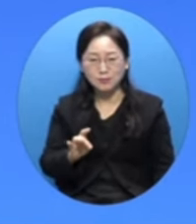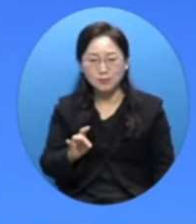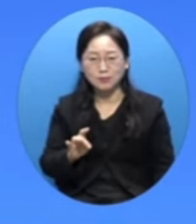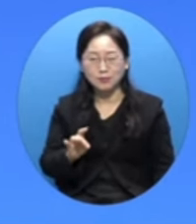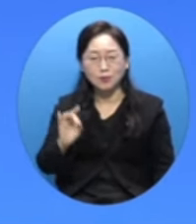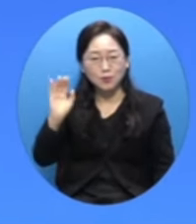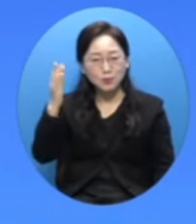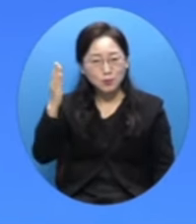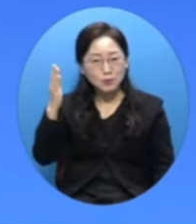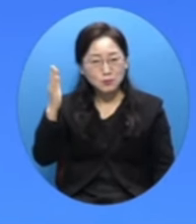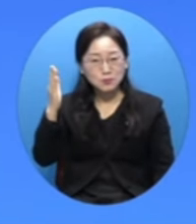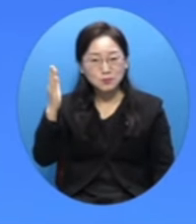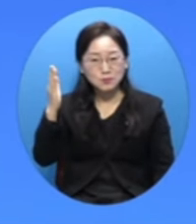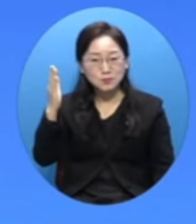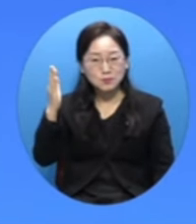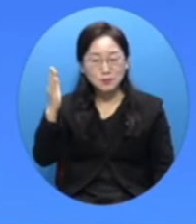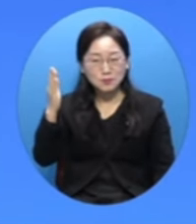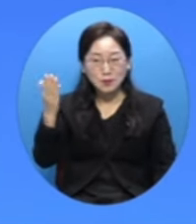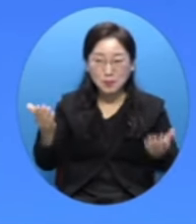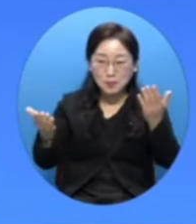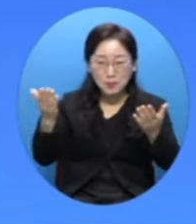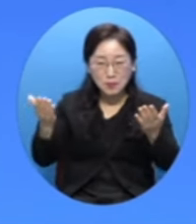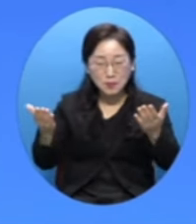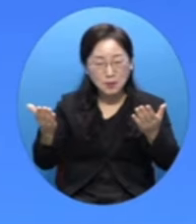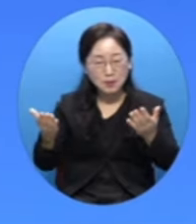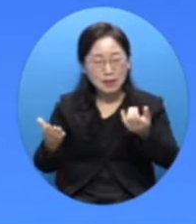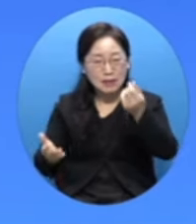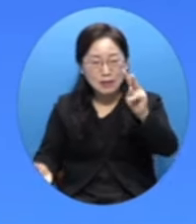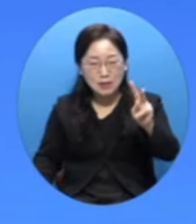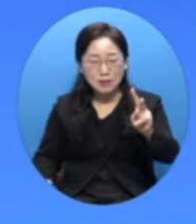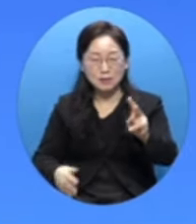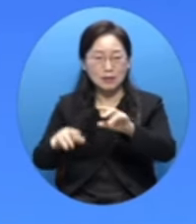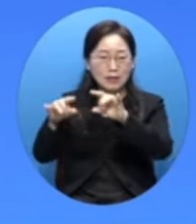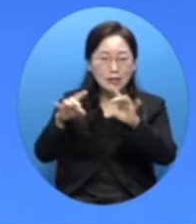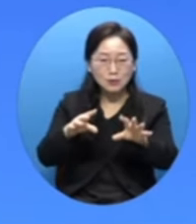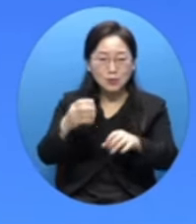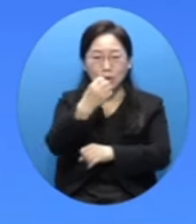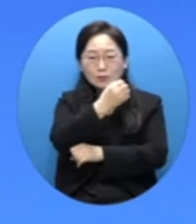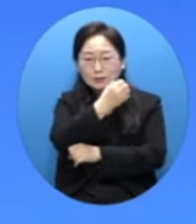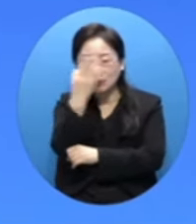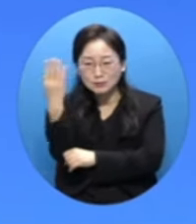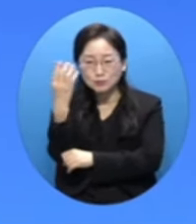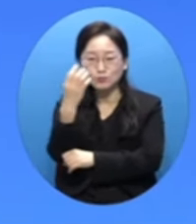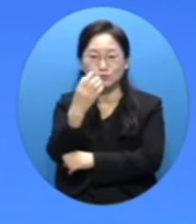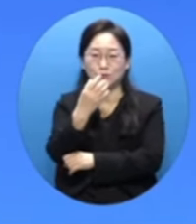요즘 같은 시대에 TV, 라디오, 신문 이러한 어떤